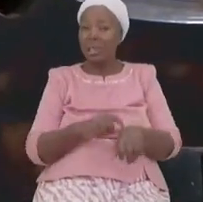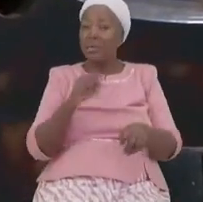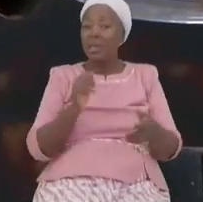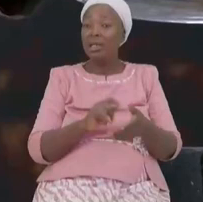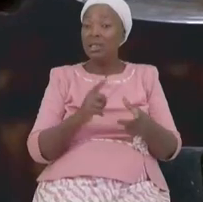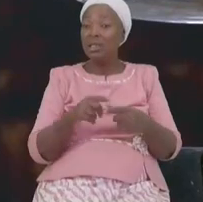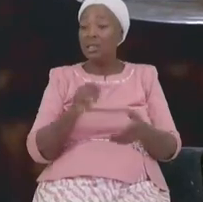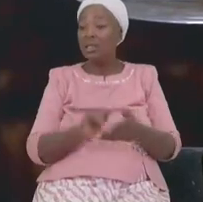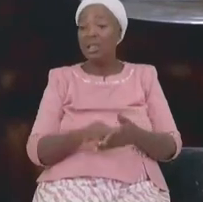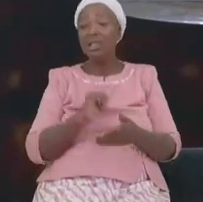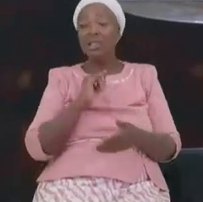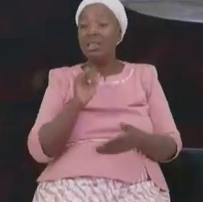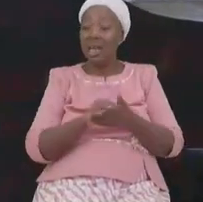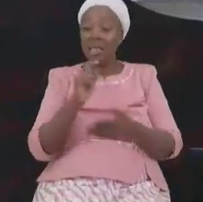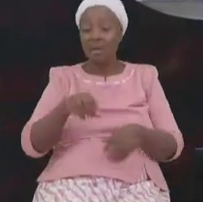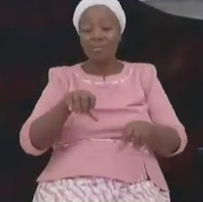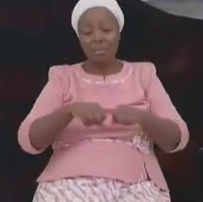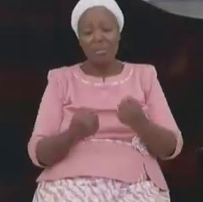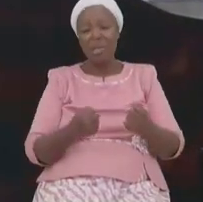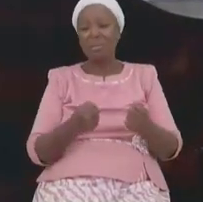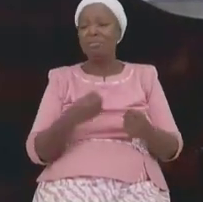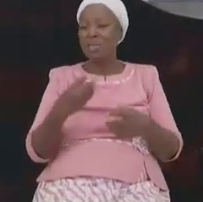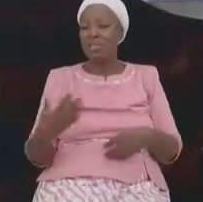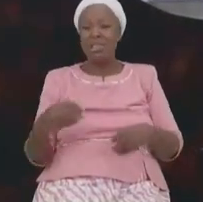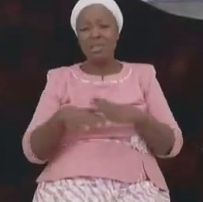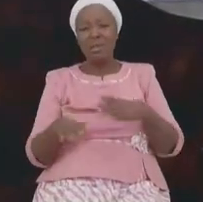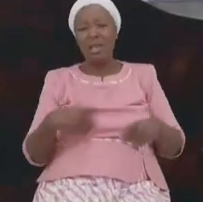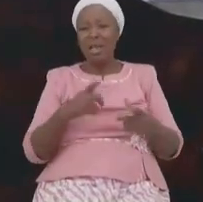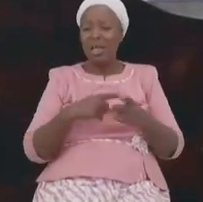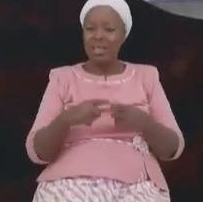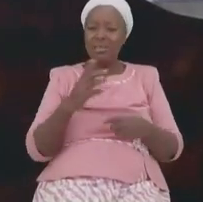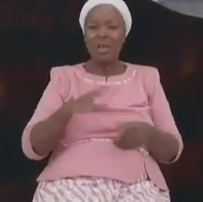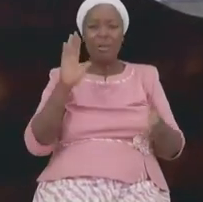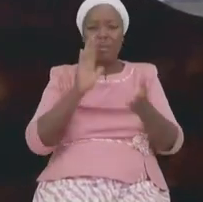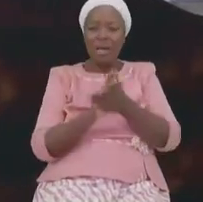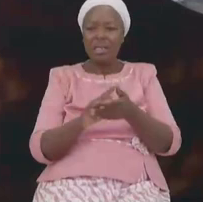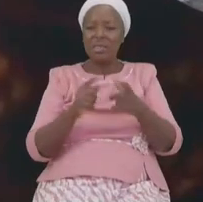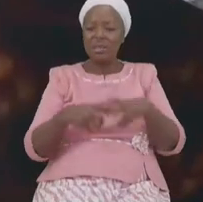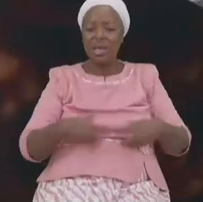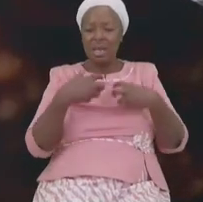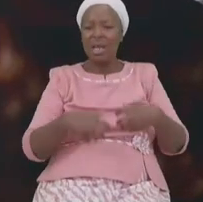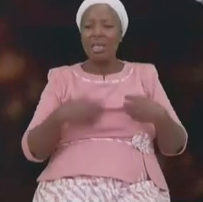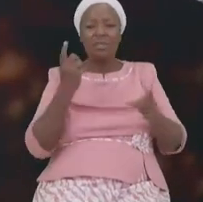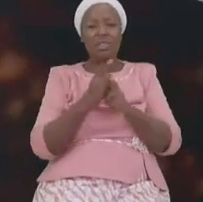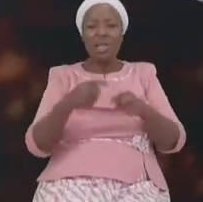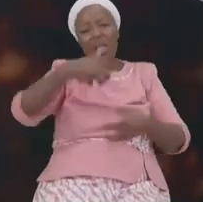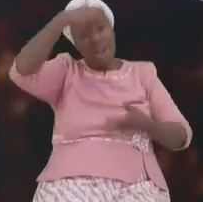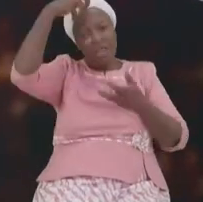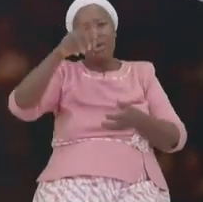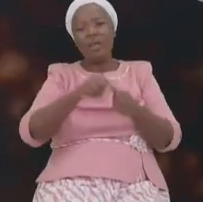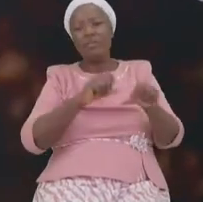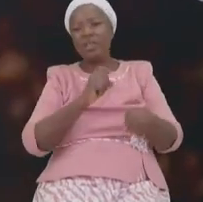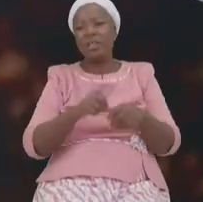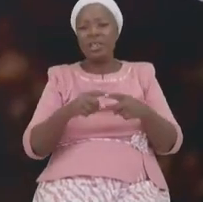Ces fiançailles-là vont être rompues. Si vous êtes dans le mariage, tout le temps, colère, comme une lionne, un lion à tout moment. Et tu